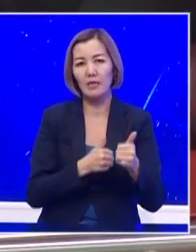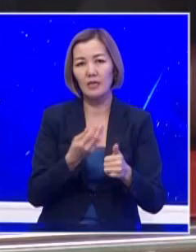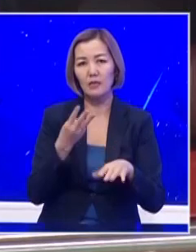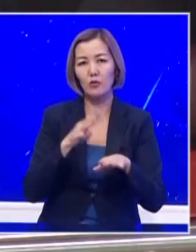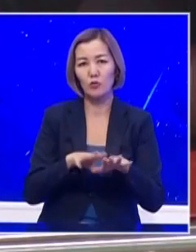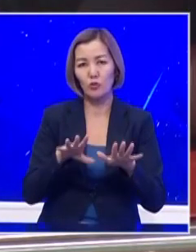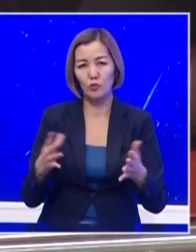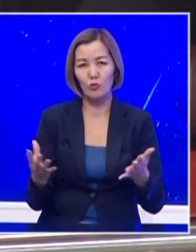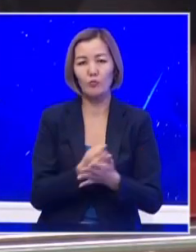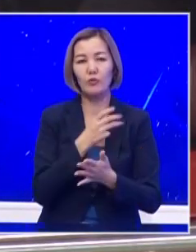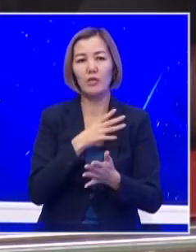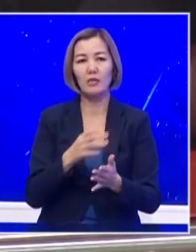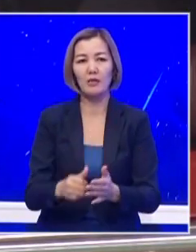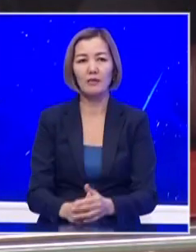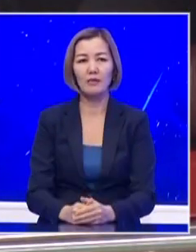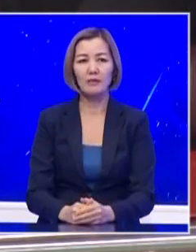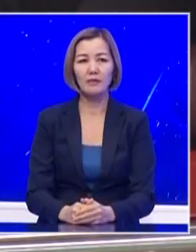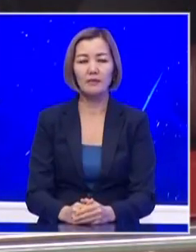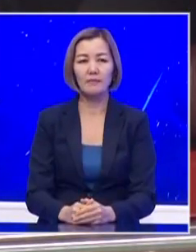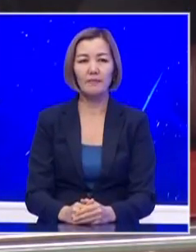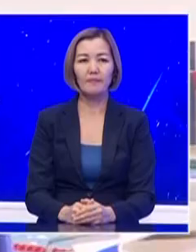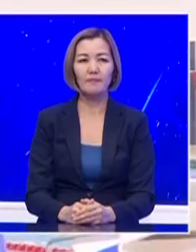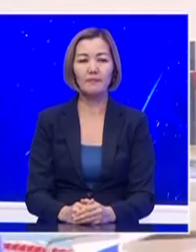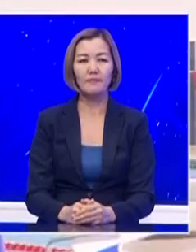эстафета бәсекесінде мәреге 3-ші болып жетті.